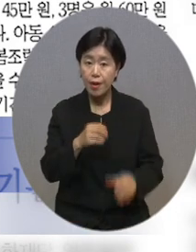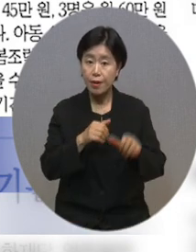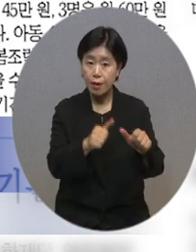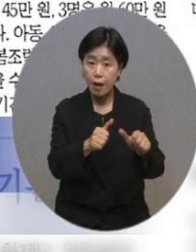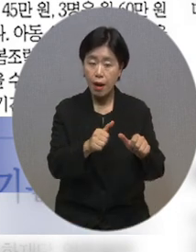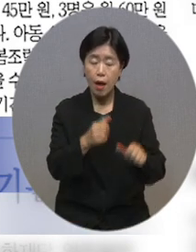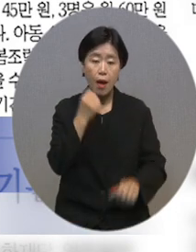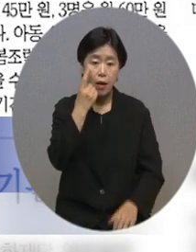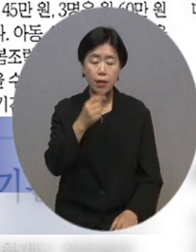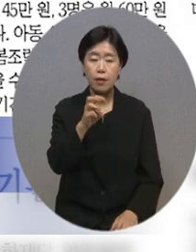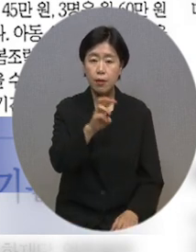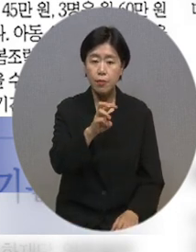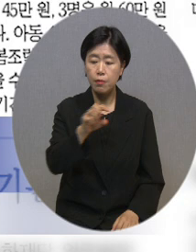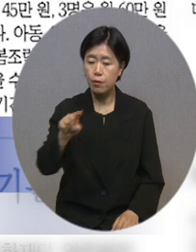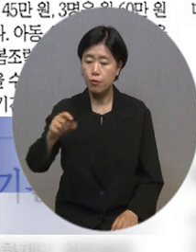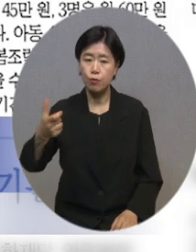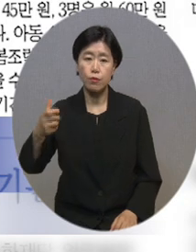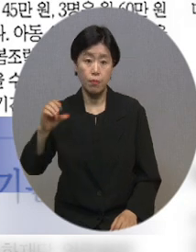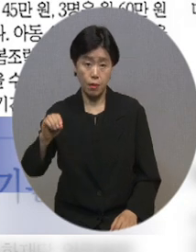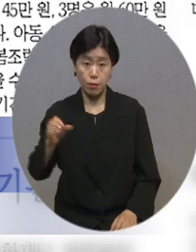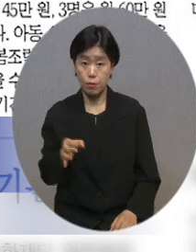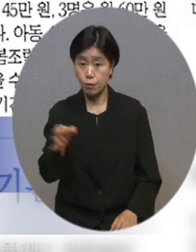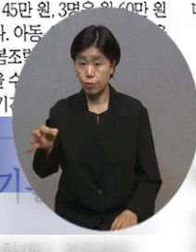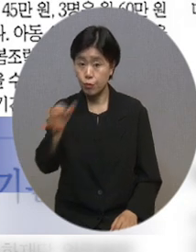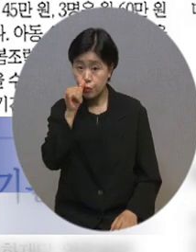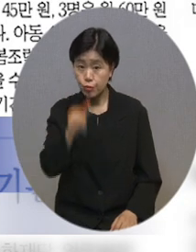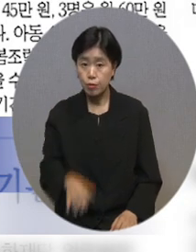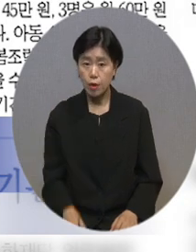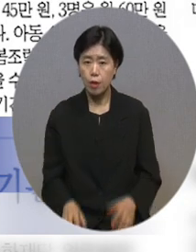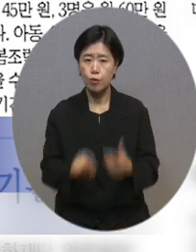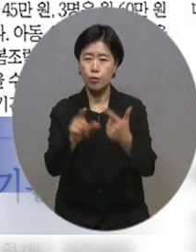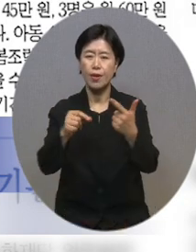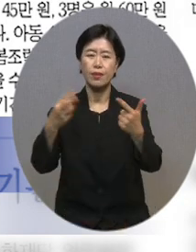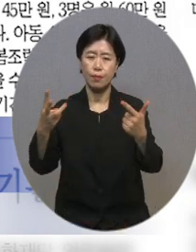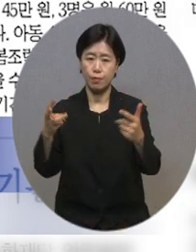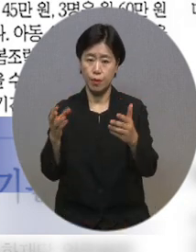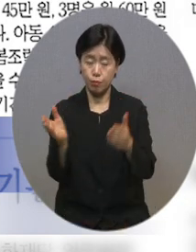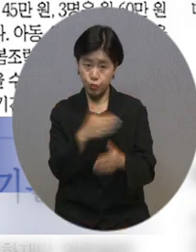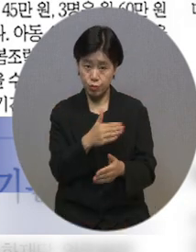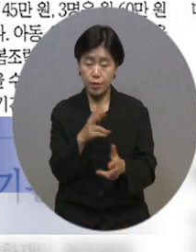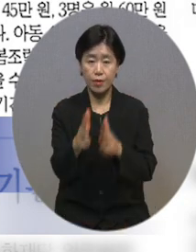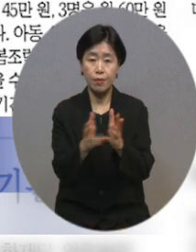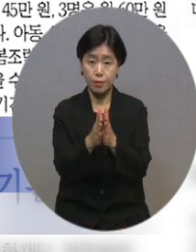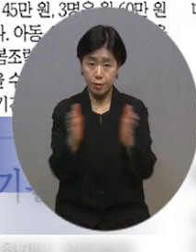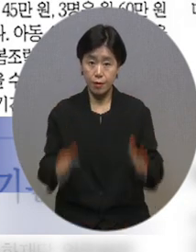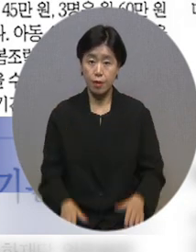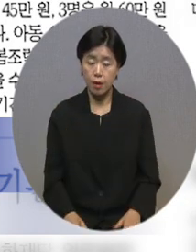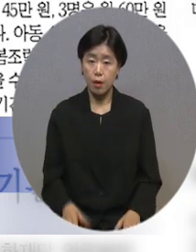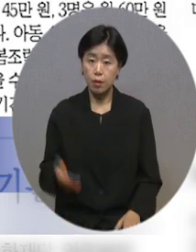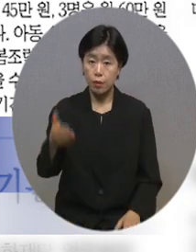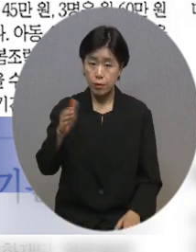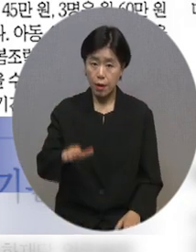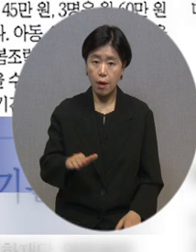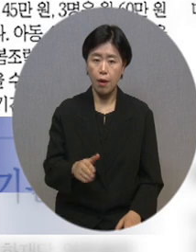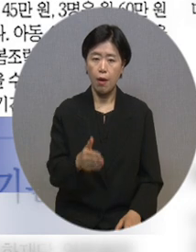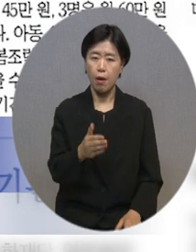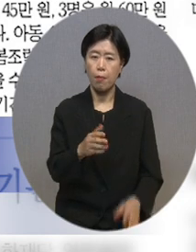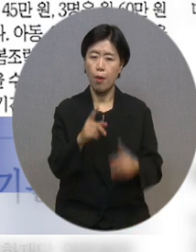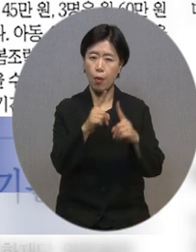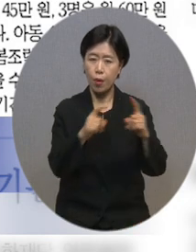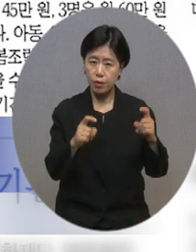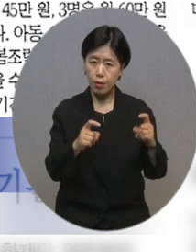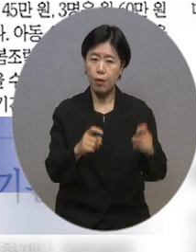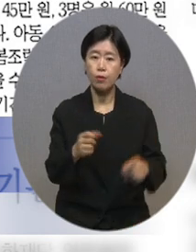지원하는 경기형 가족 돌봄 수당은 6월 3일부터 시작됩니다 다만 사업 대상은 화성과 평택